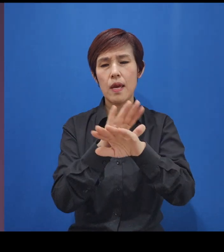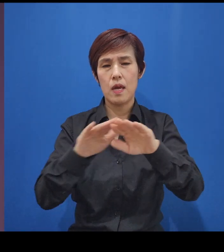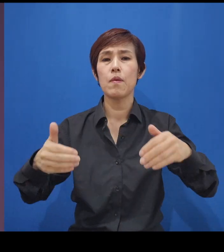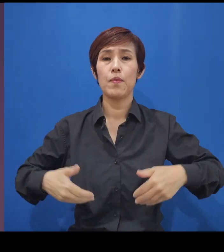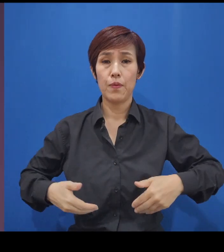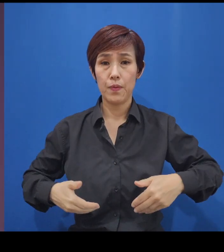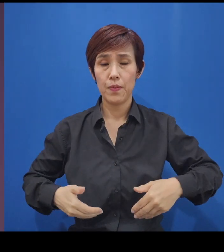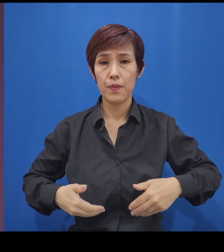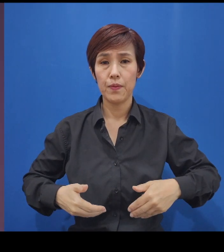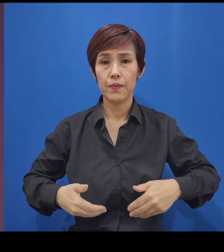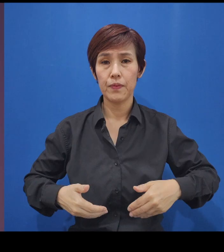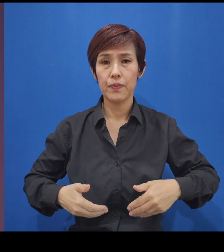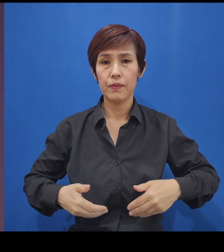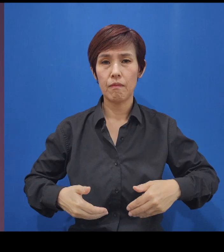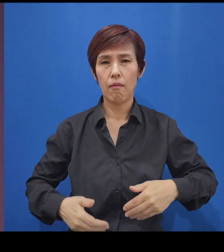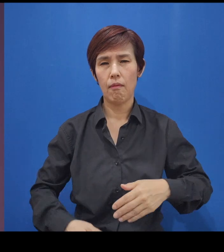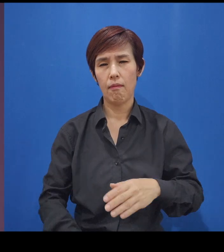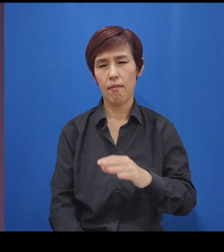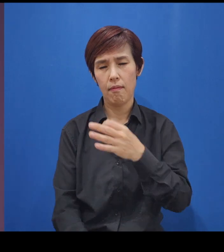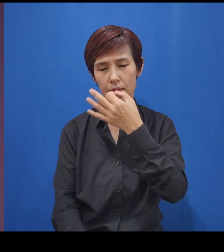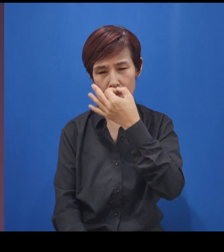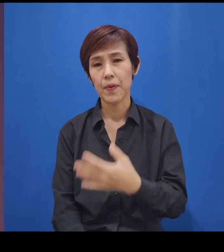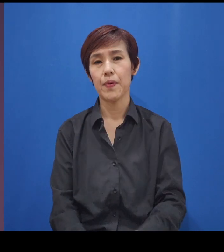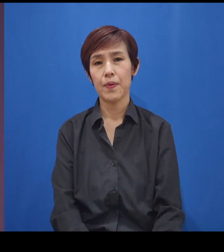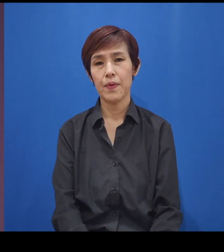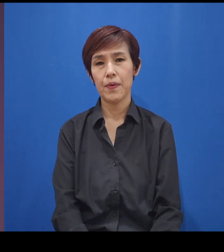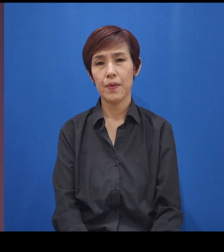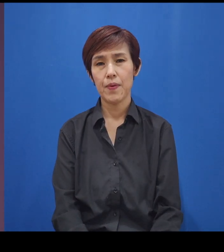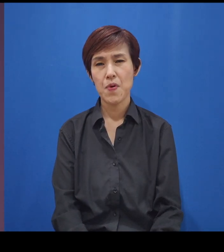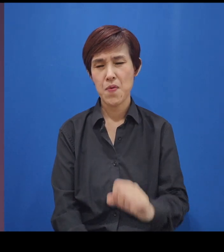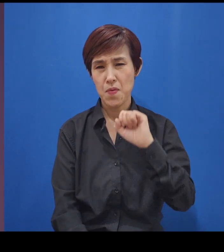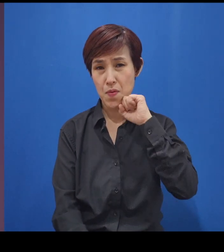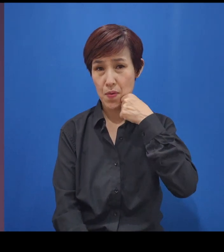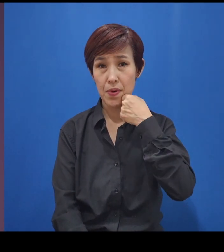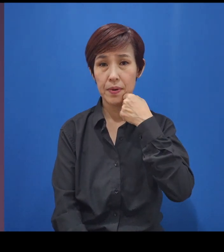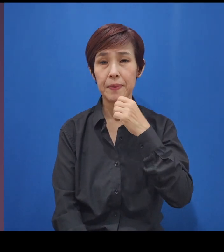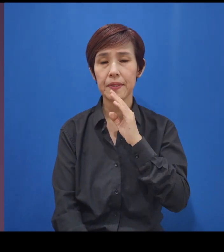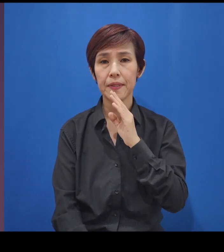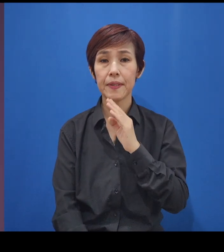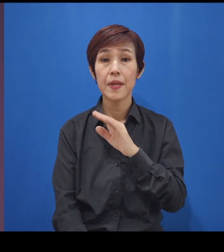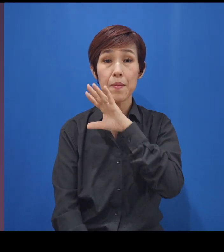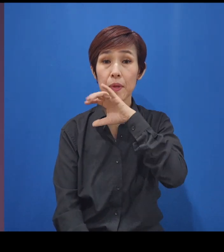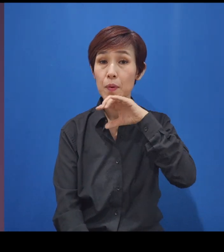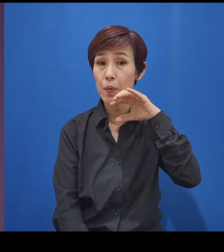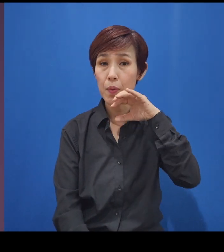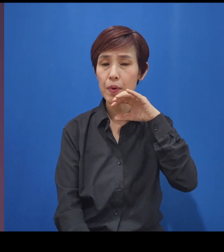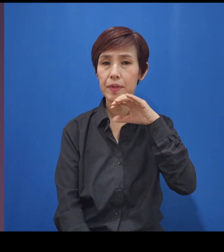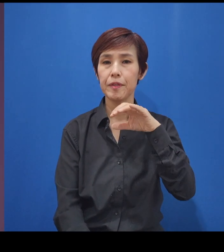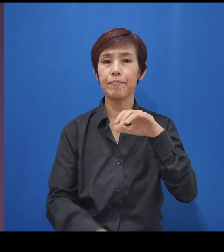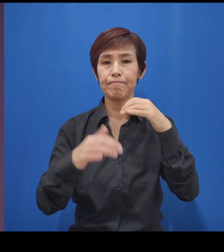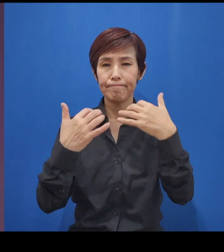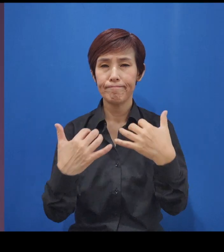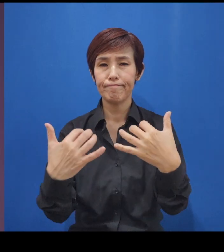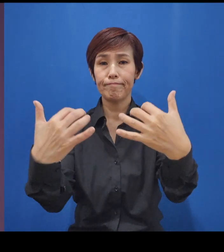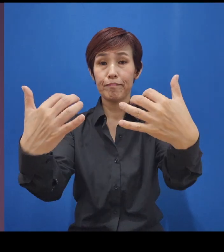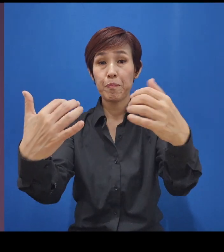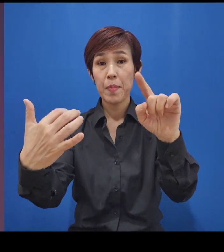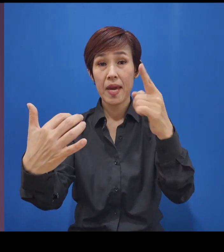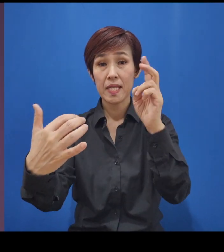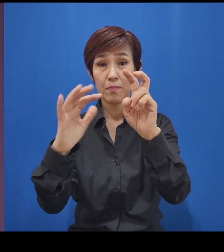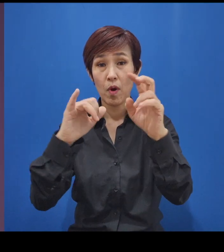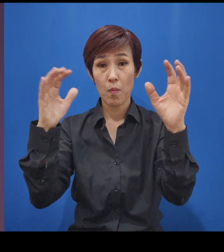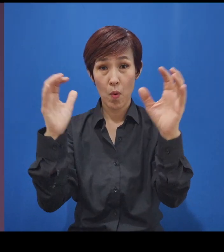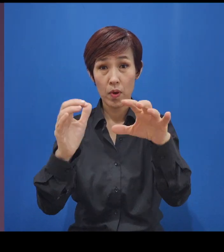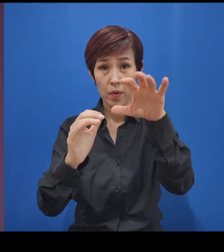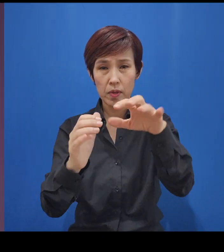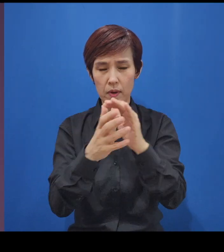했어요. 참 어려운 문제죠. 그래서 사도 베드로는 120명이 모인 자리에서